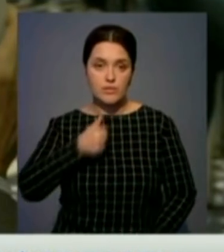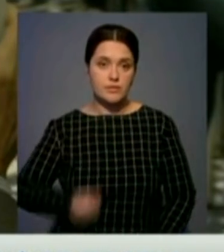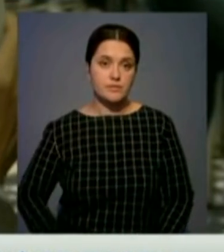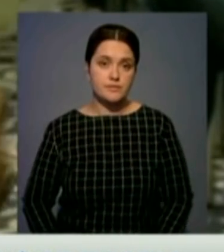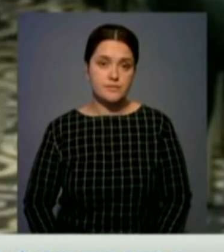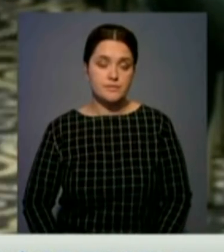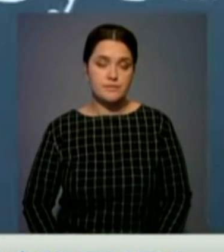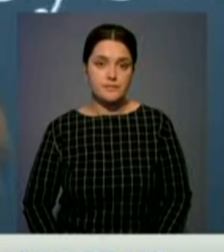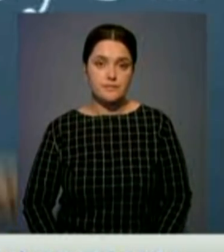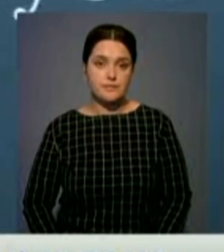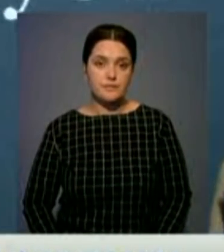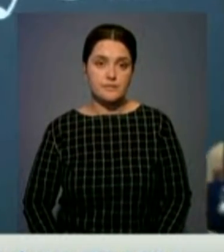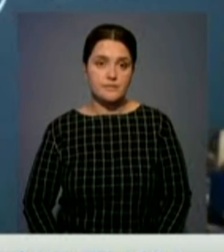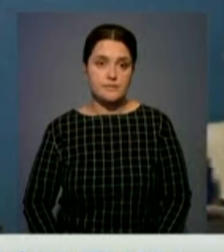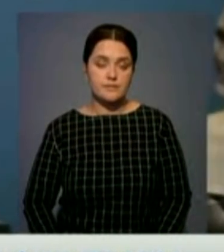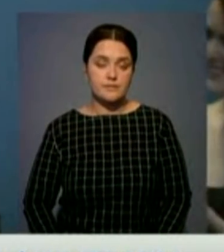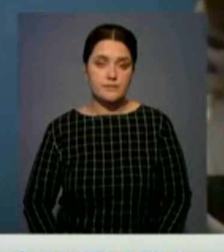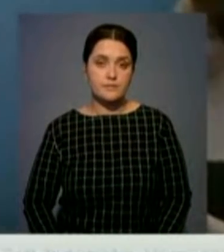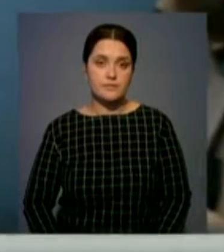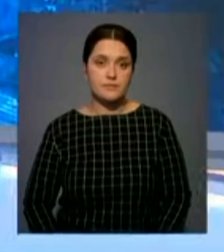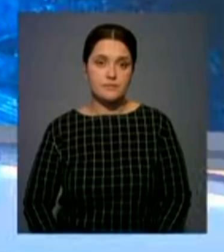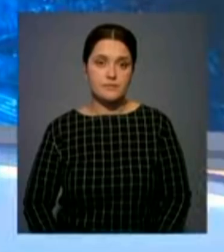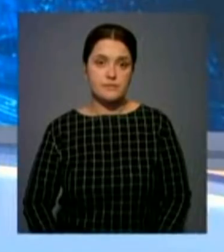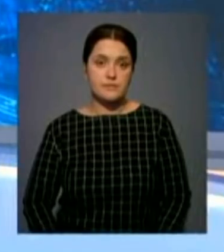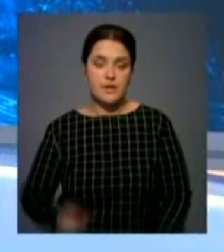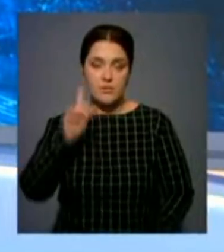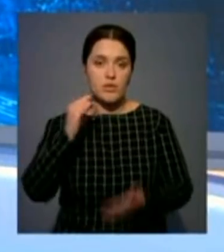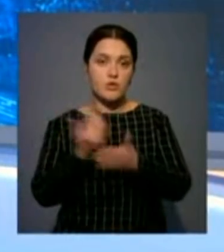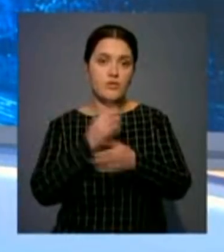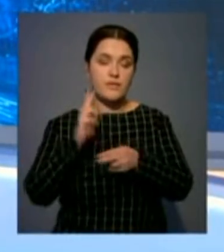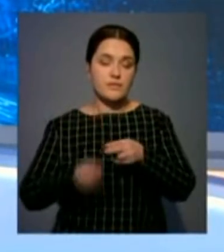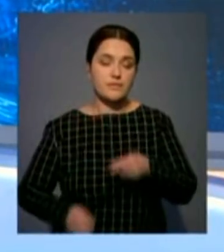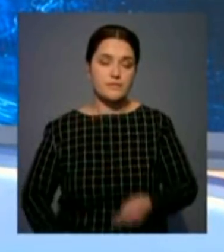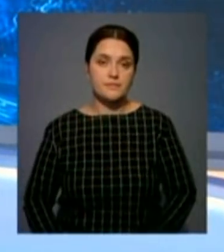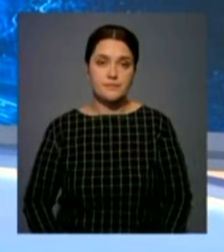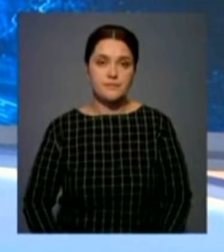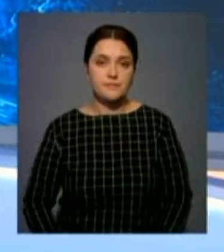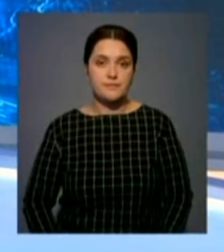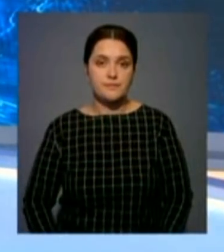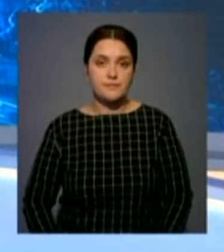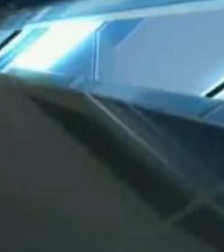Пока это все. До скорого.